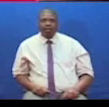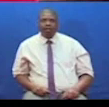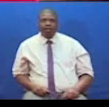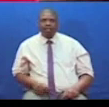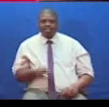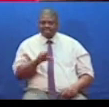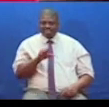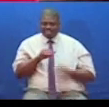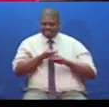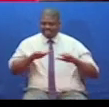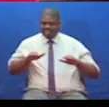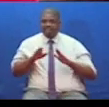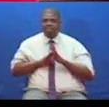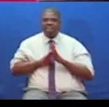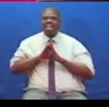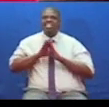stagflation.